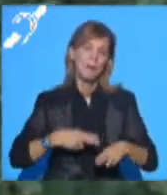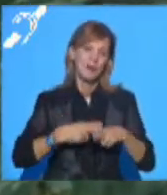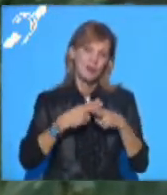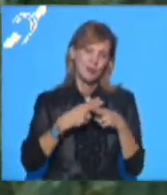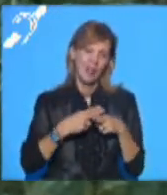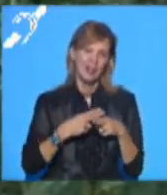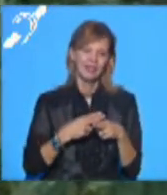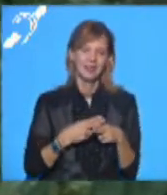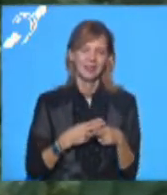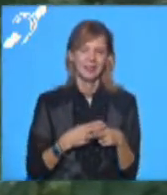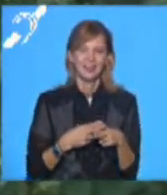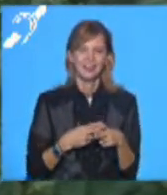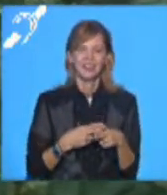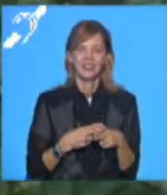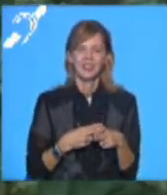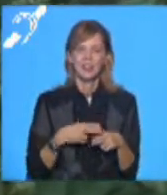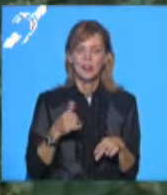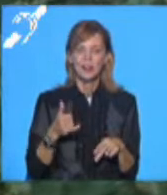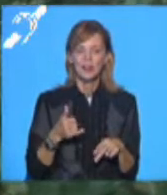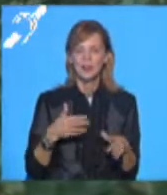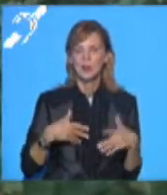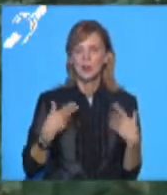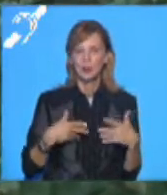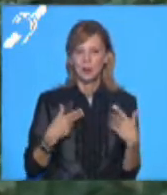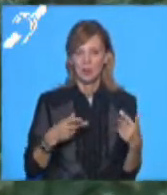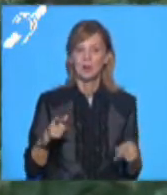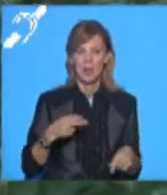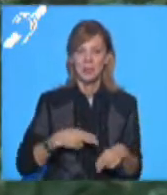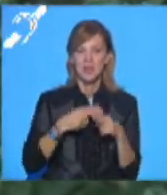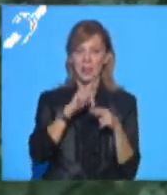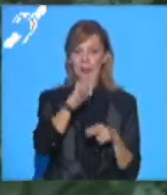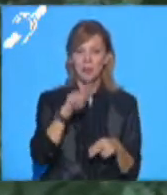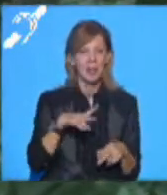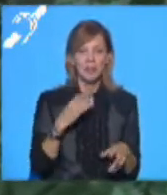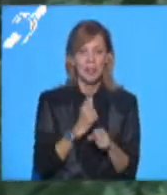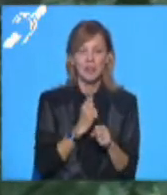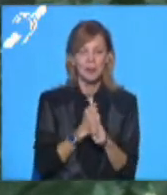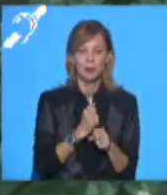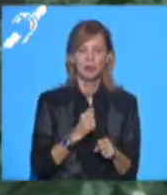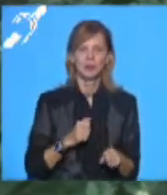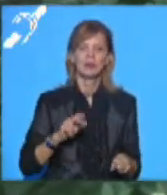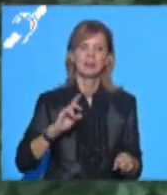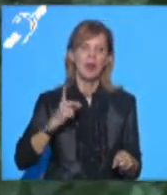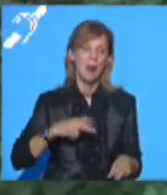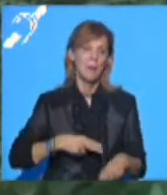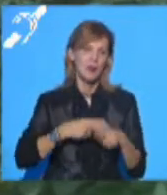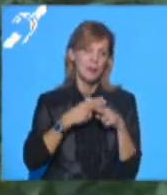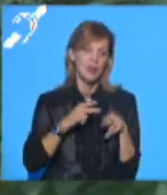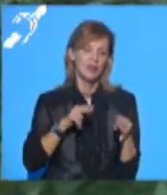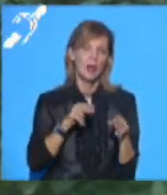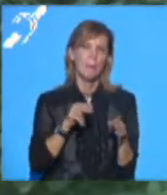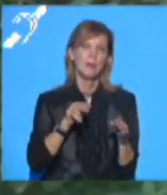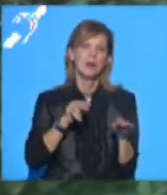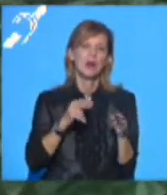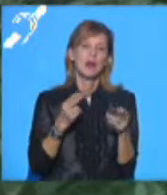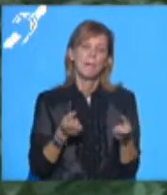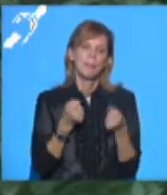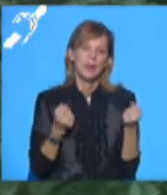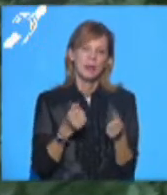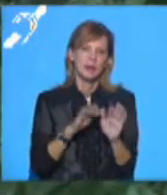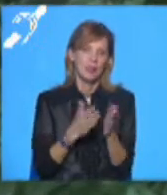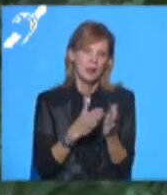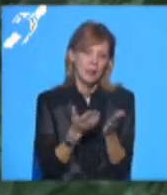de o parte sau de alta, la aceste renovări și ne bucurăm. Ați ajutat? Ați făcut curat? Ce ați făcut? Da, am ajutat. Am împachetat cărți ca să poată